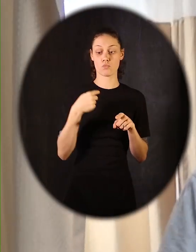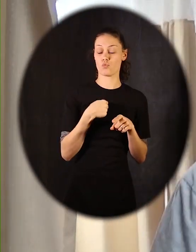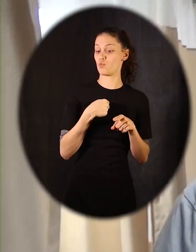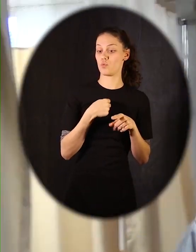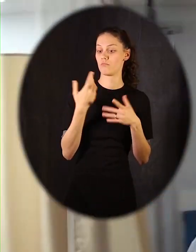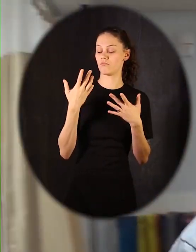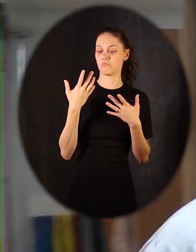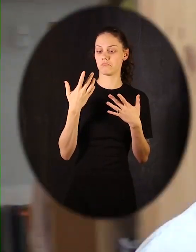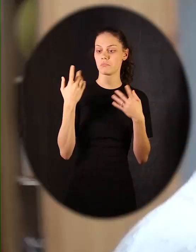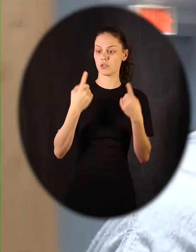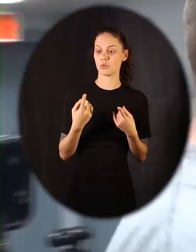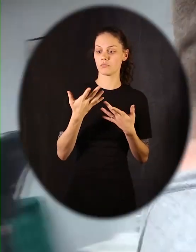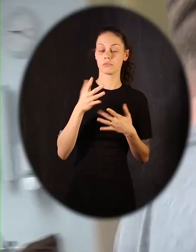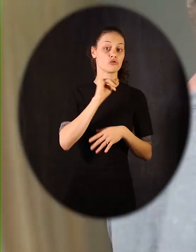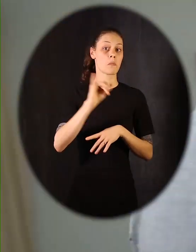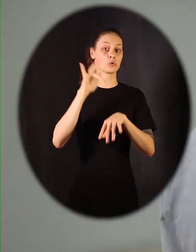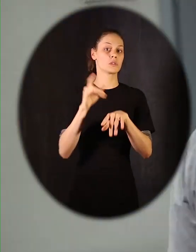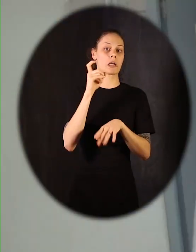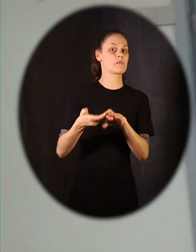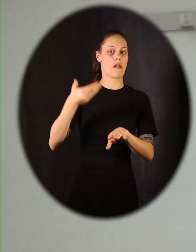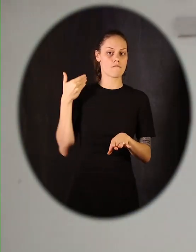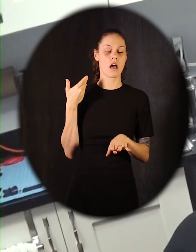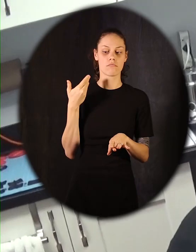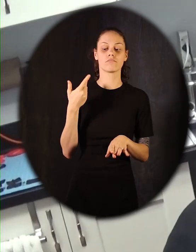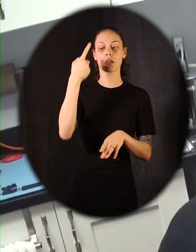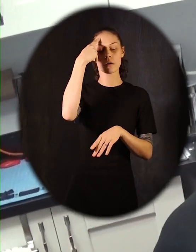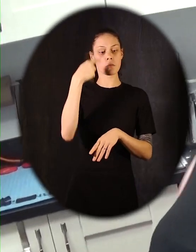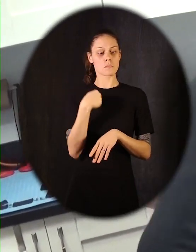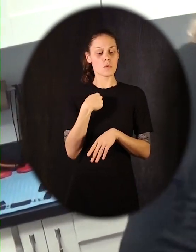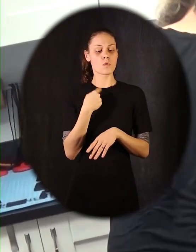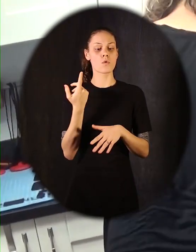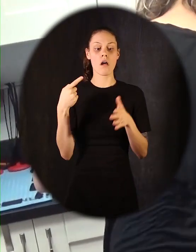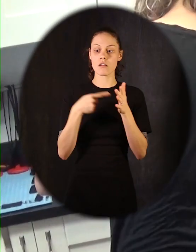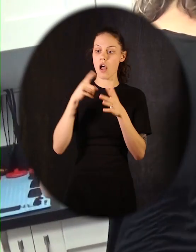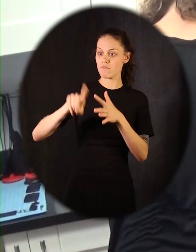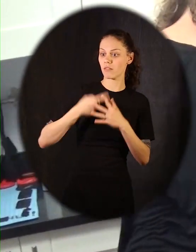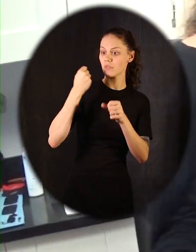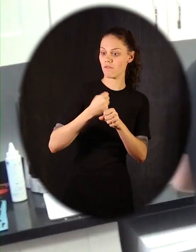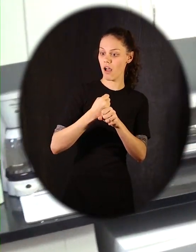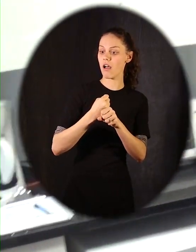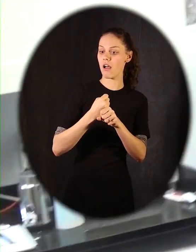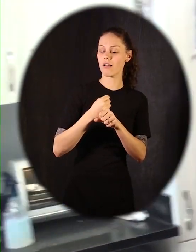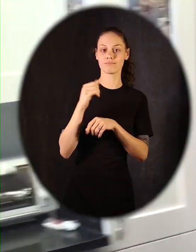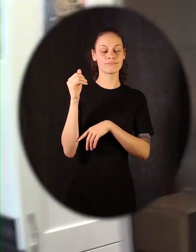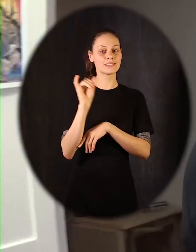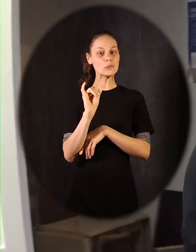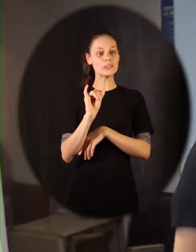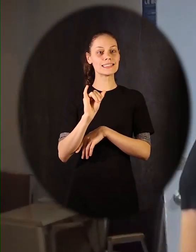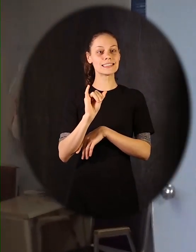quelque chose qu'on n'avait jamais eu l'expérience avec. Donc pour nous, quand ils ont commencé, c'était